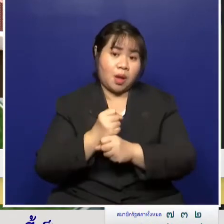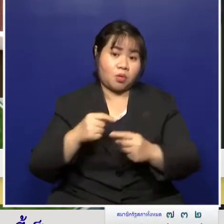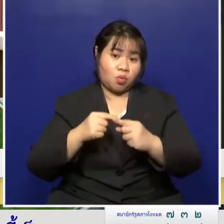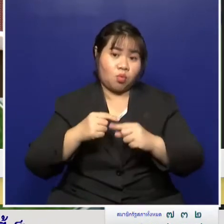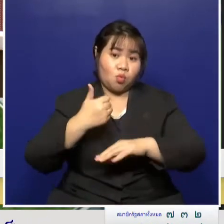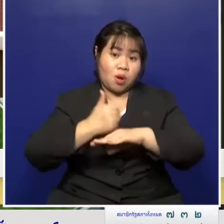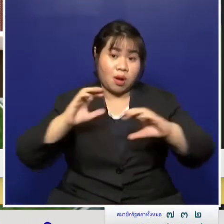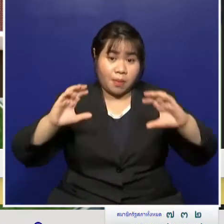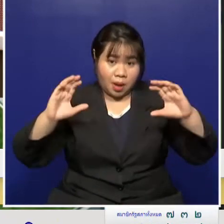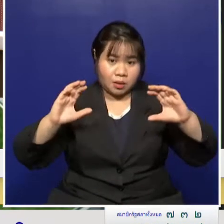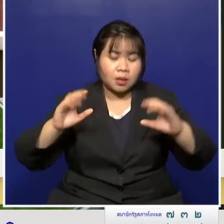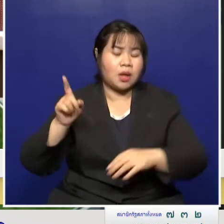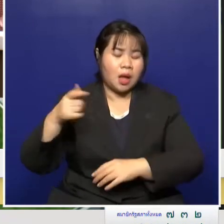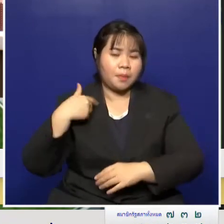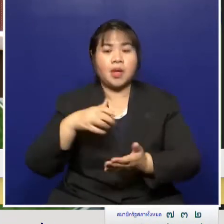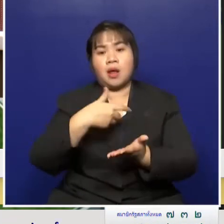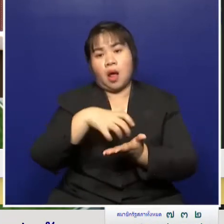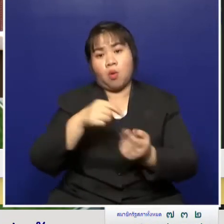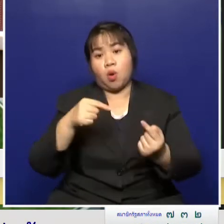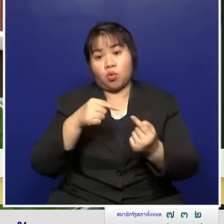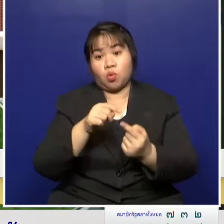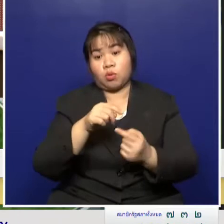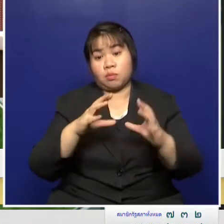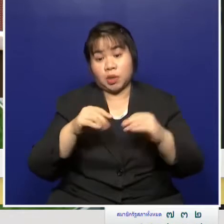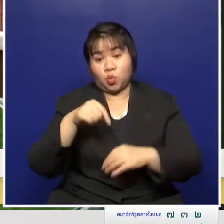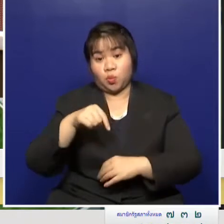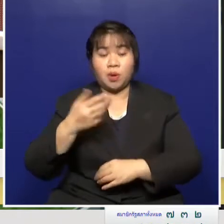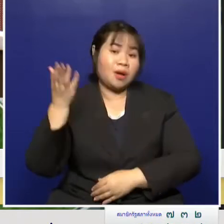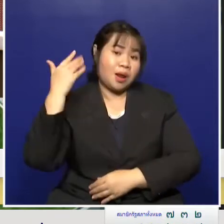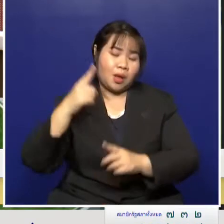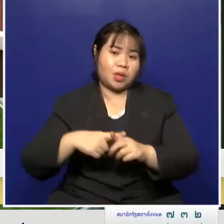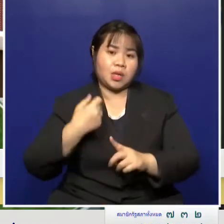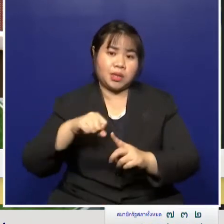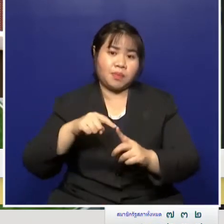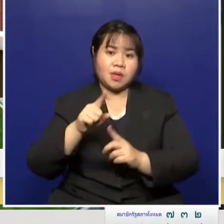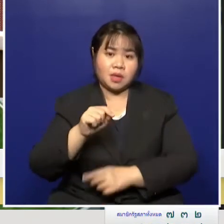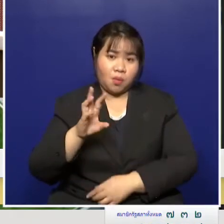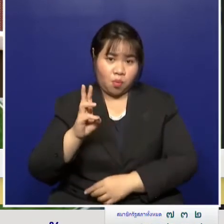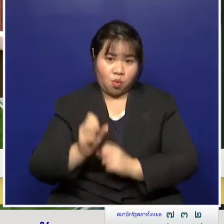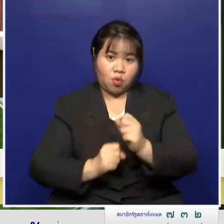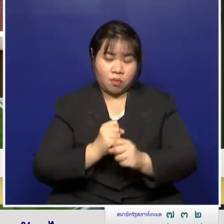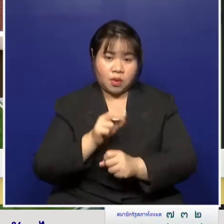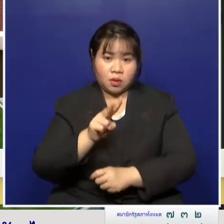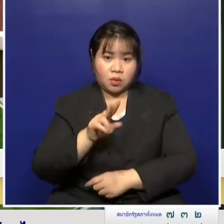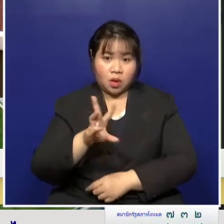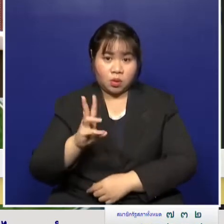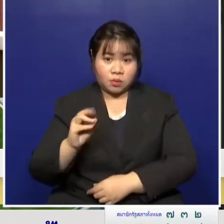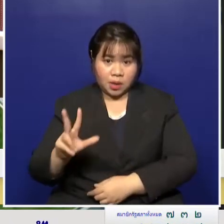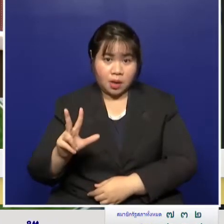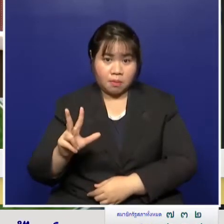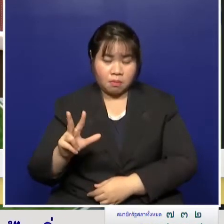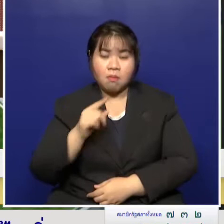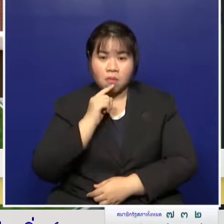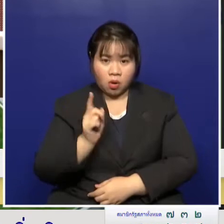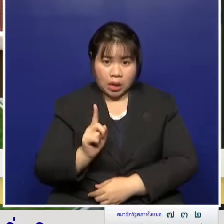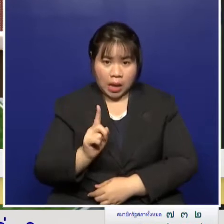ลได้แถลงกลางสภาเมื่อ26ตุลาคม2563ใน